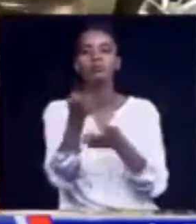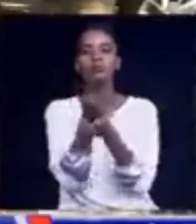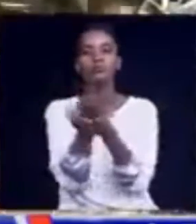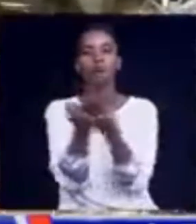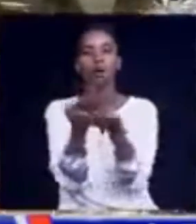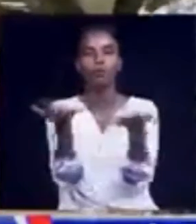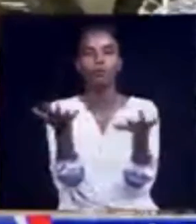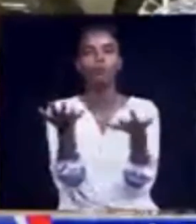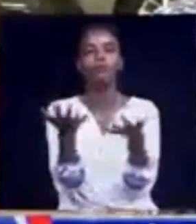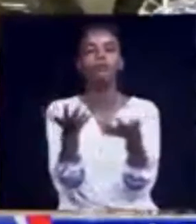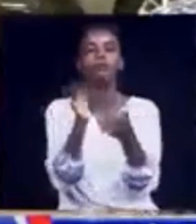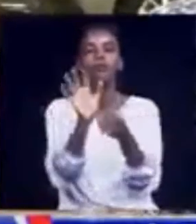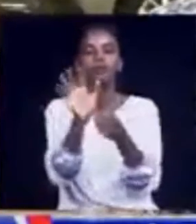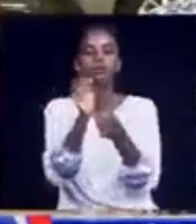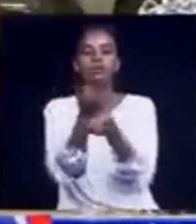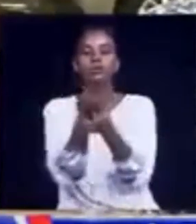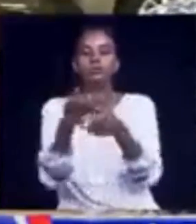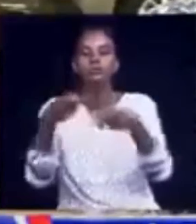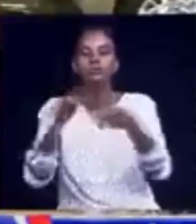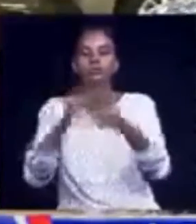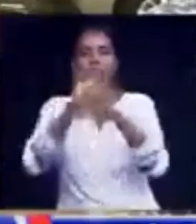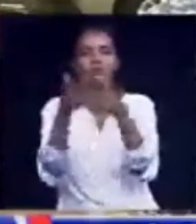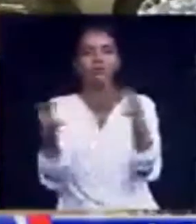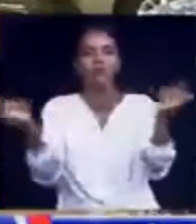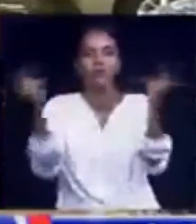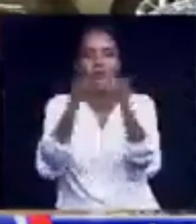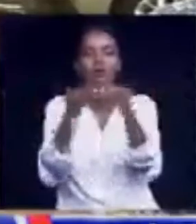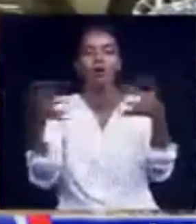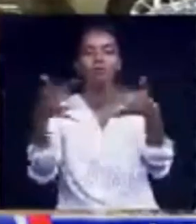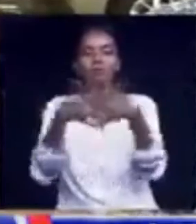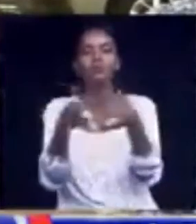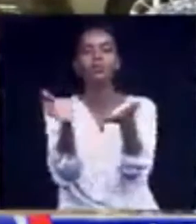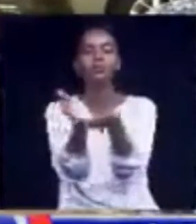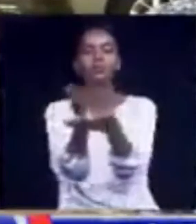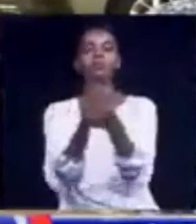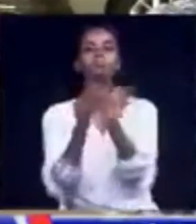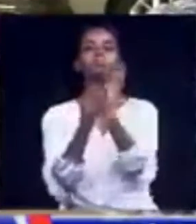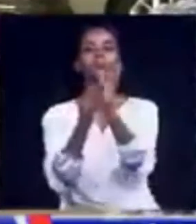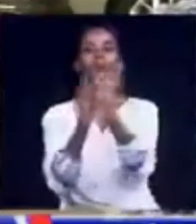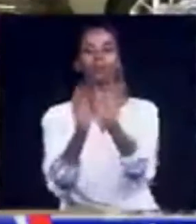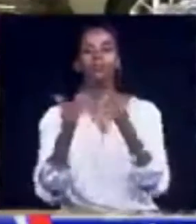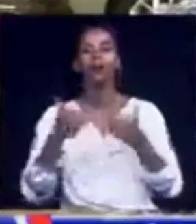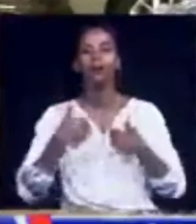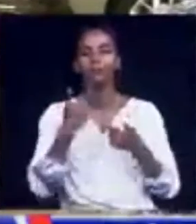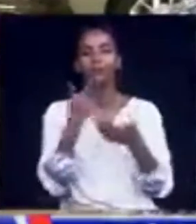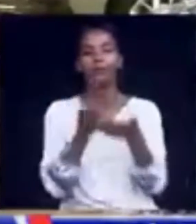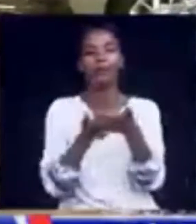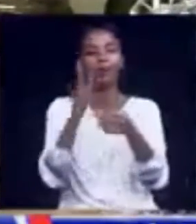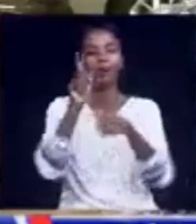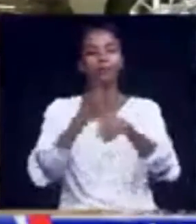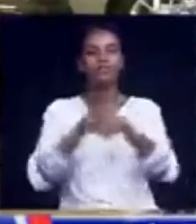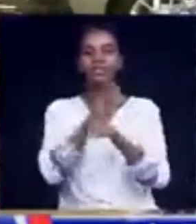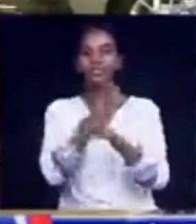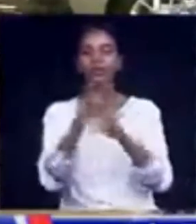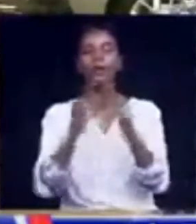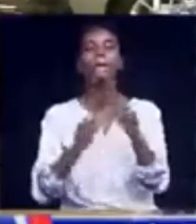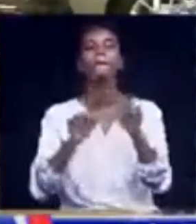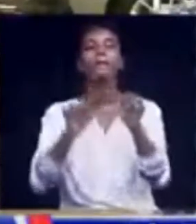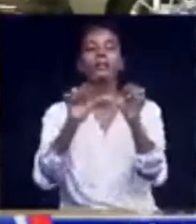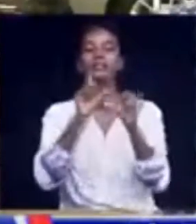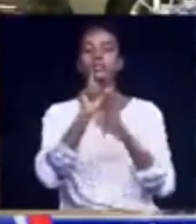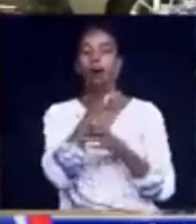ቁሳቁሶችን በየዲስትሪክቱም ጭምር አስተባብሮ የሰበሰበበት አርአያነት ያለው ተግባር ነው። ይሄ የአንድ ጊዜ እንጂ የሚቀጥል